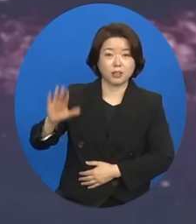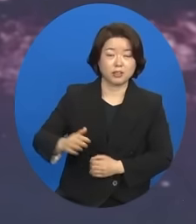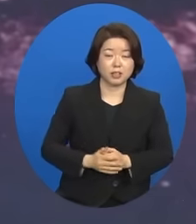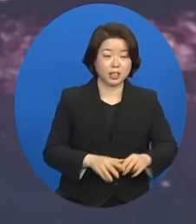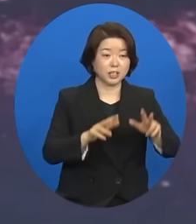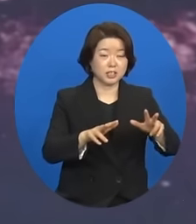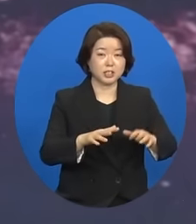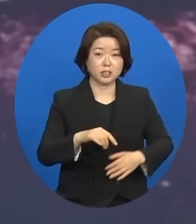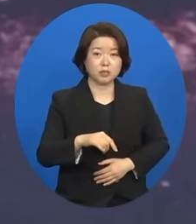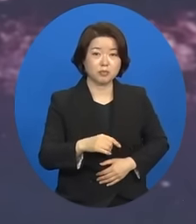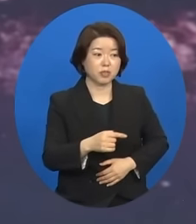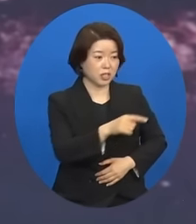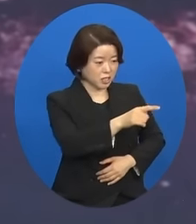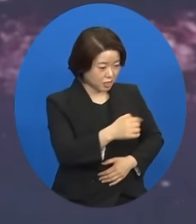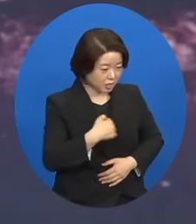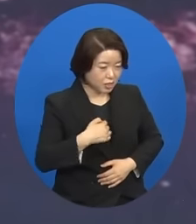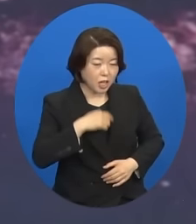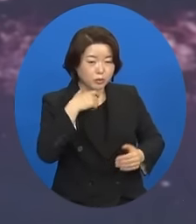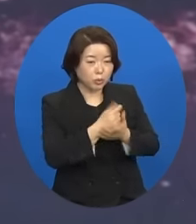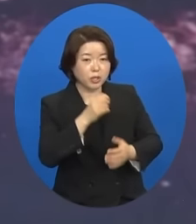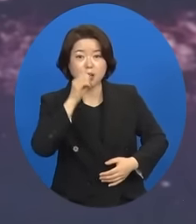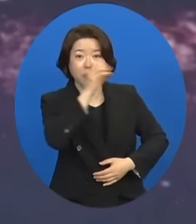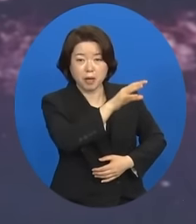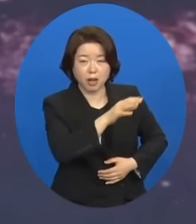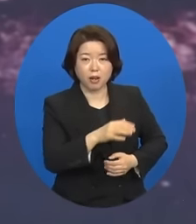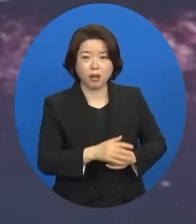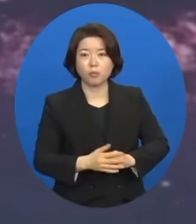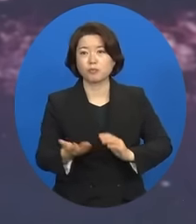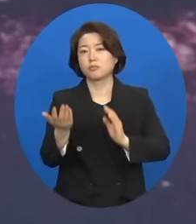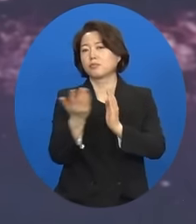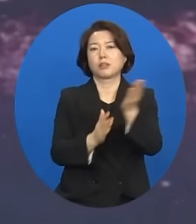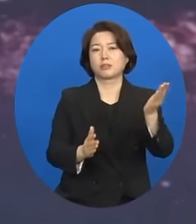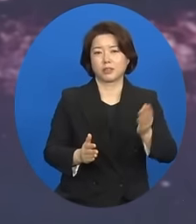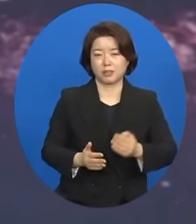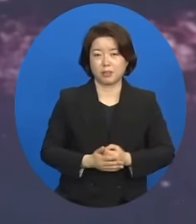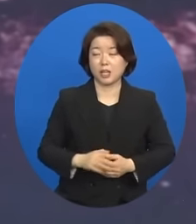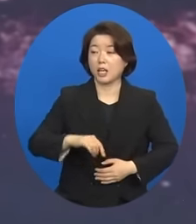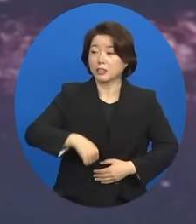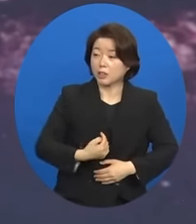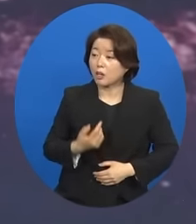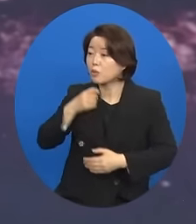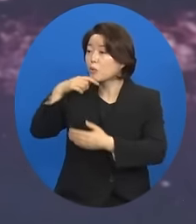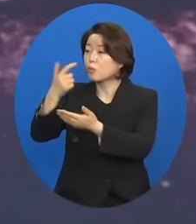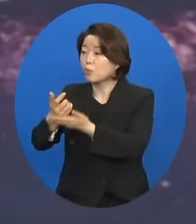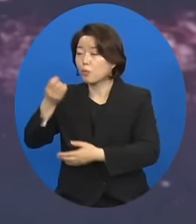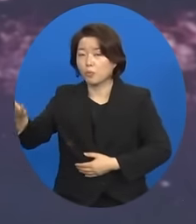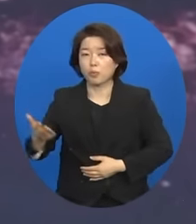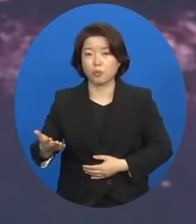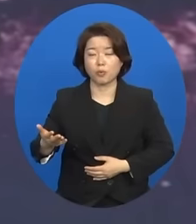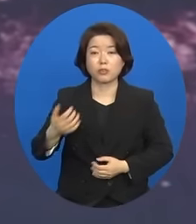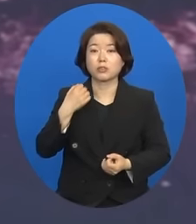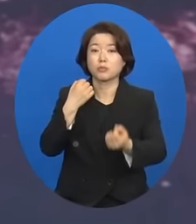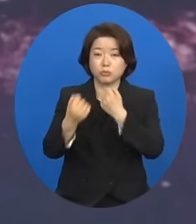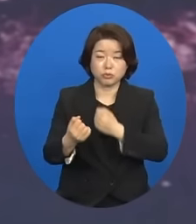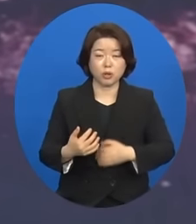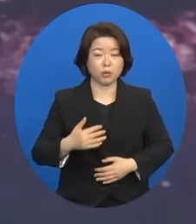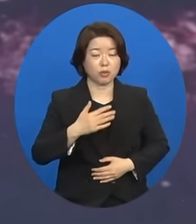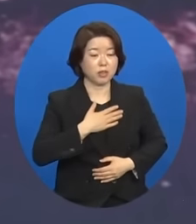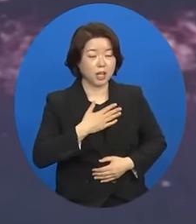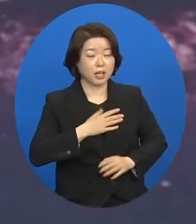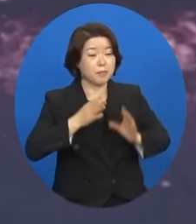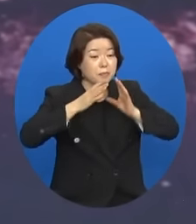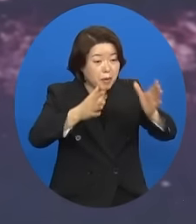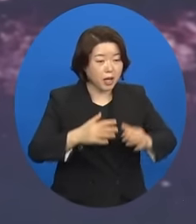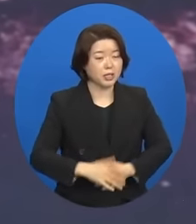라반에게 어쩌 나를 속 있냐고 얘기하는 거예요 이게 모순입니다 자기가 속였고 속이는 자임에도 불과하고 자기가 속임을